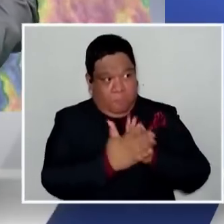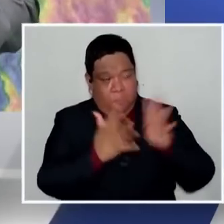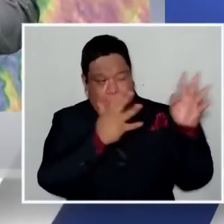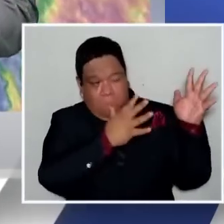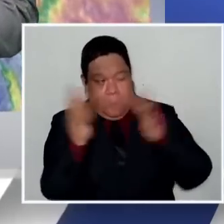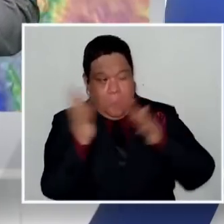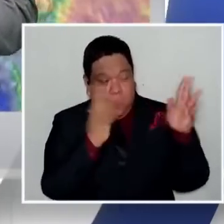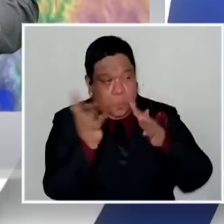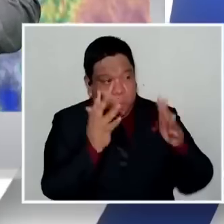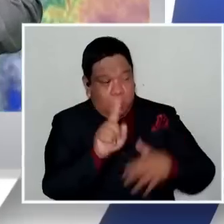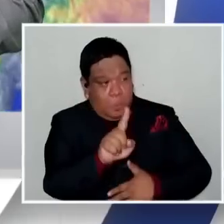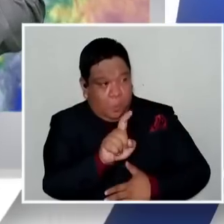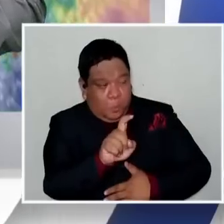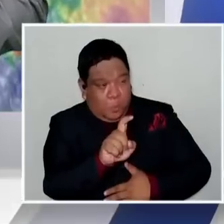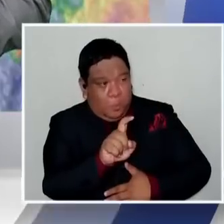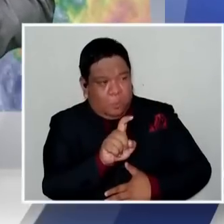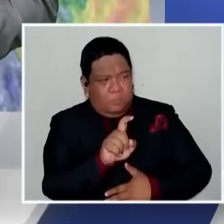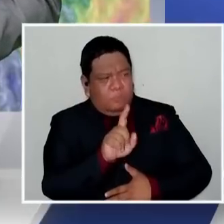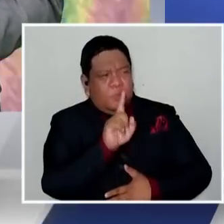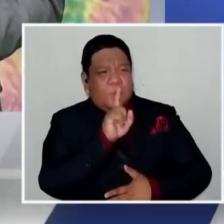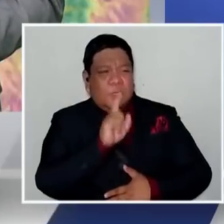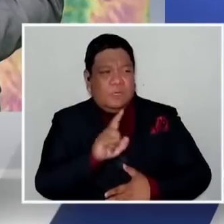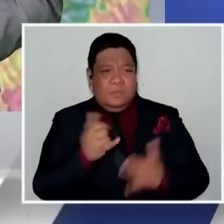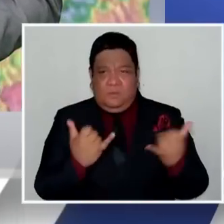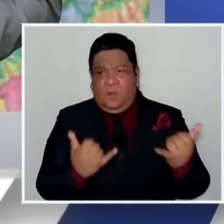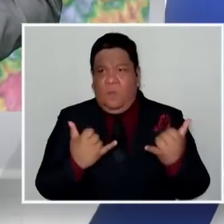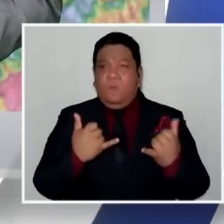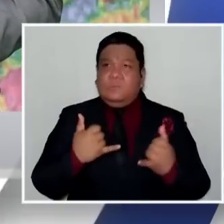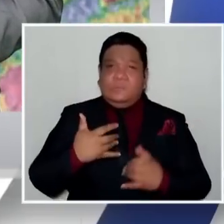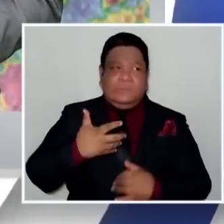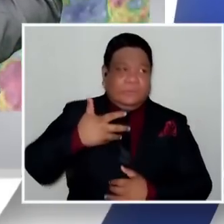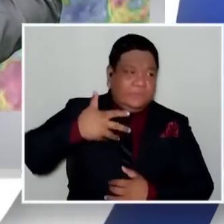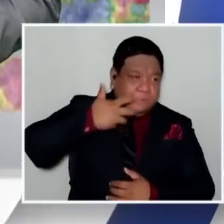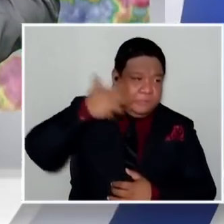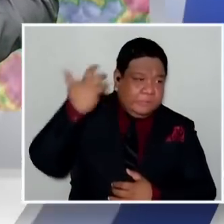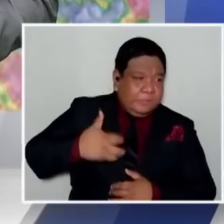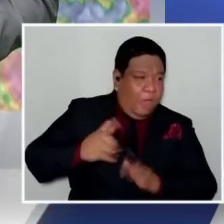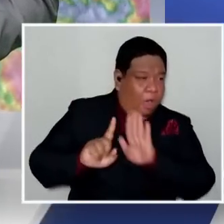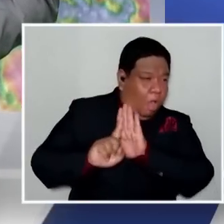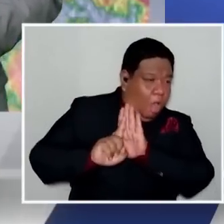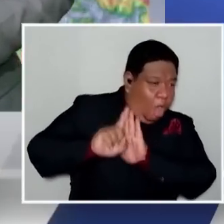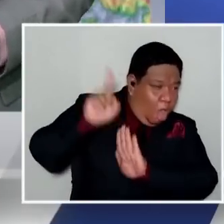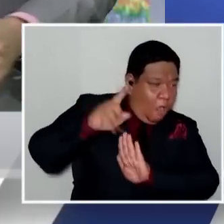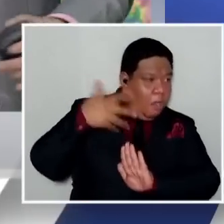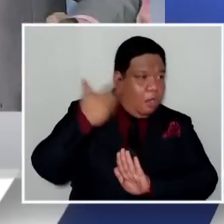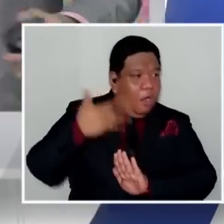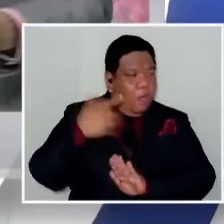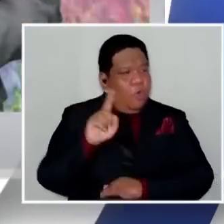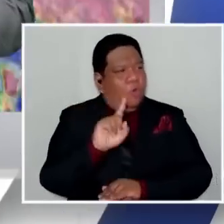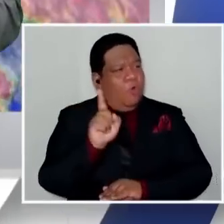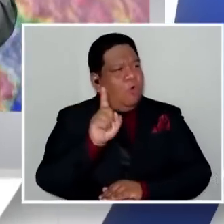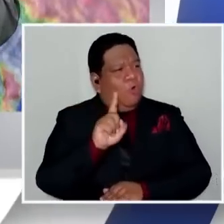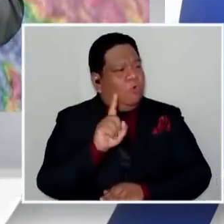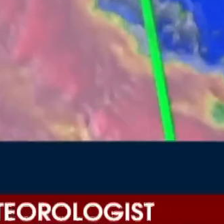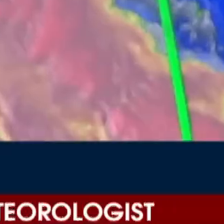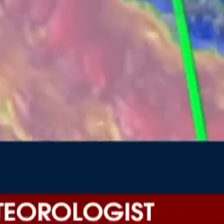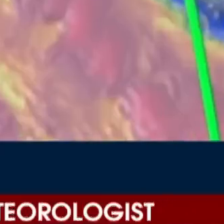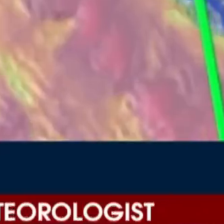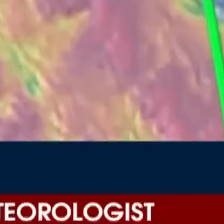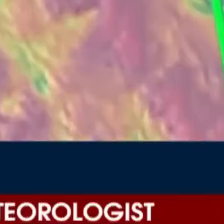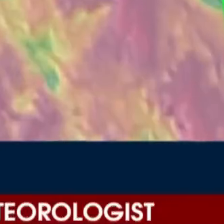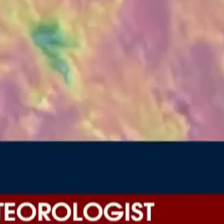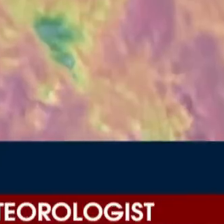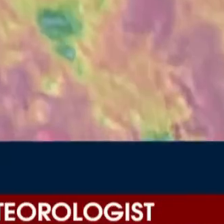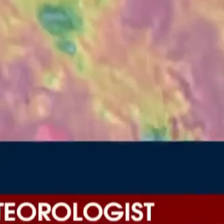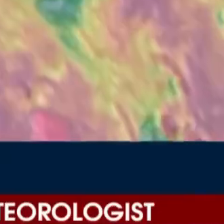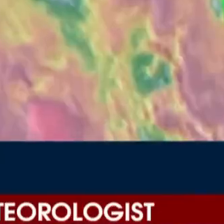ang pinakamainit na naramdaman ng ating mga kababayan? Yes, kabayan, natawid na ng low pressure